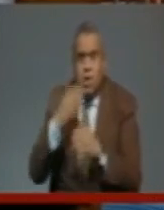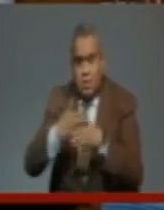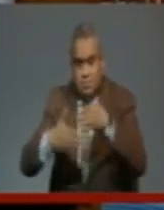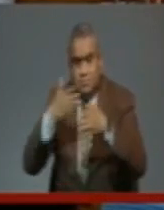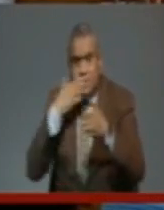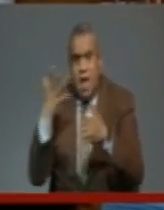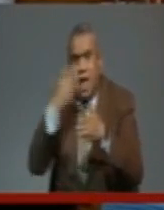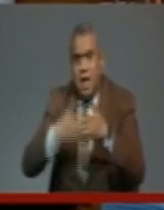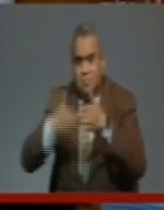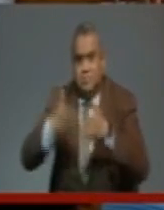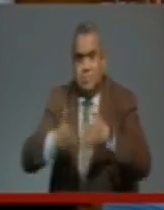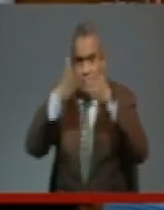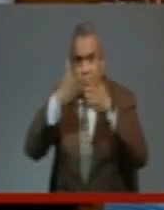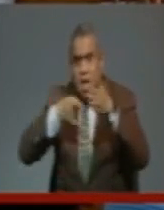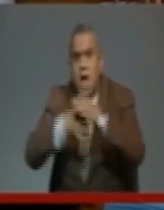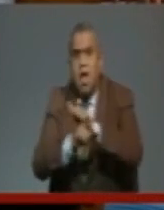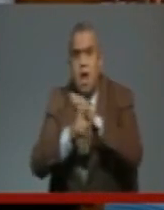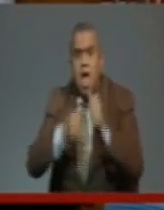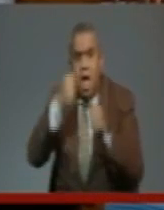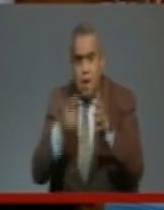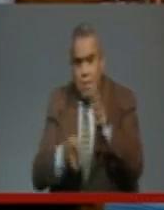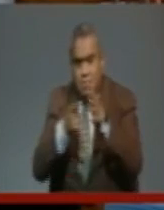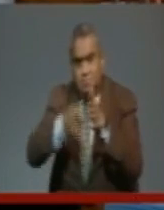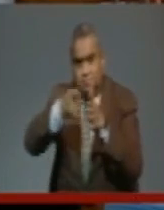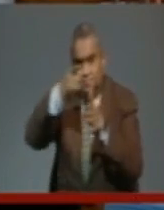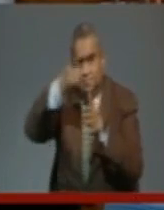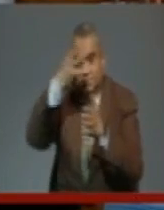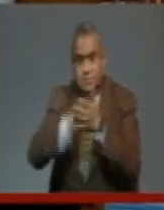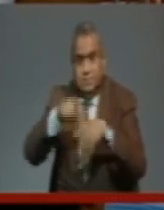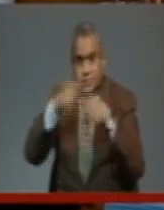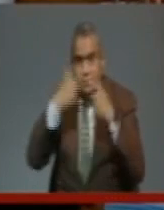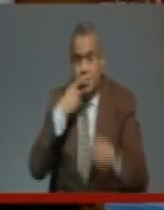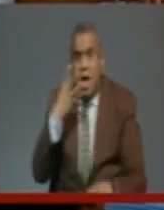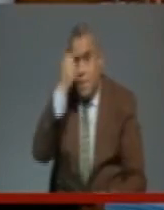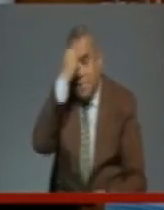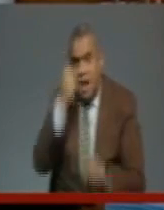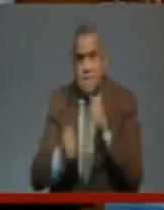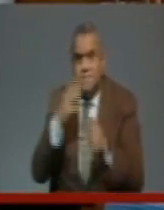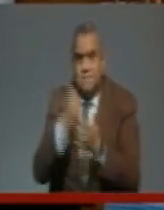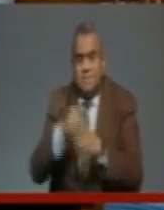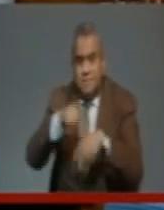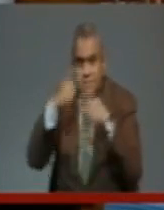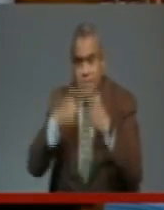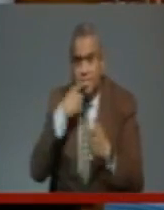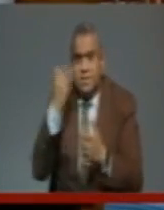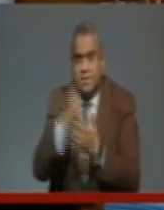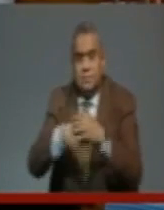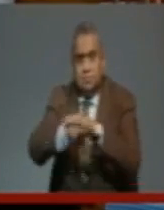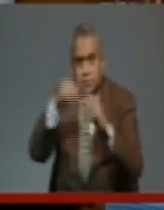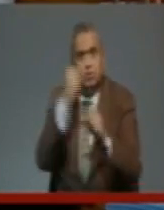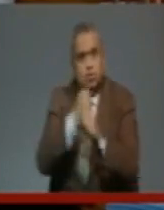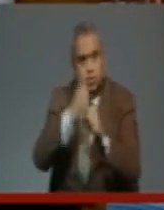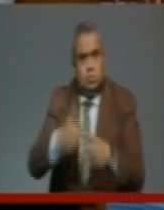5 طوابق، مساحته 75,000 متر مربع، طاقته الاستيعابية 4,000 سيارة، ده خلصان 100% وموجود دلوقتي وشغال.